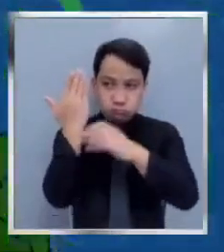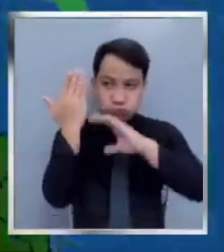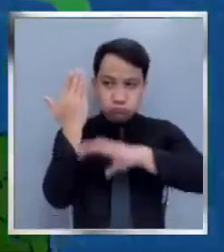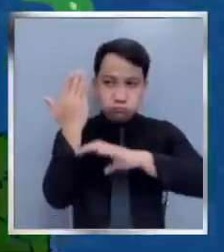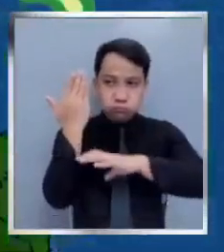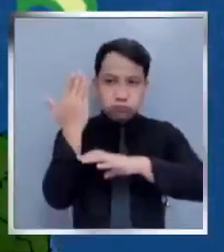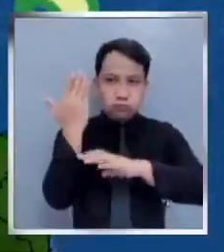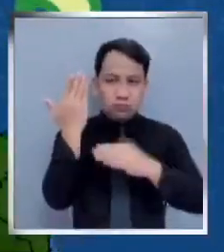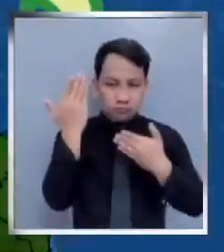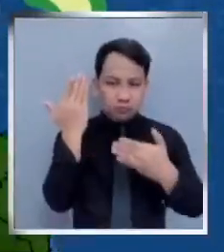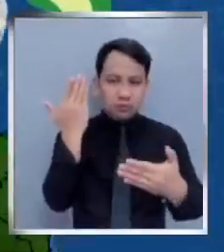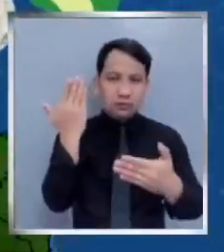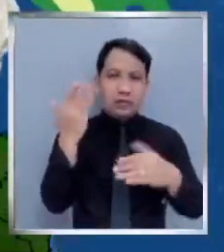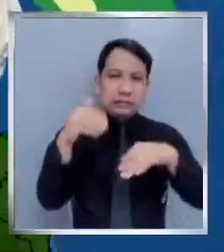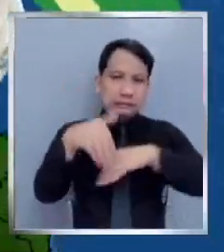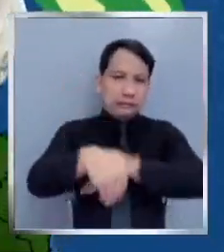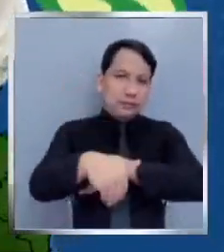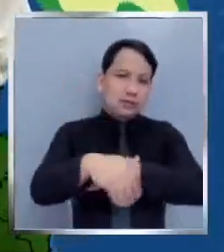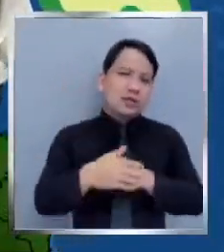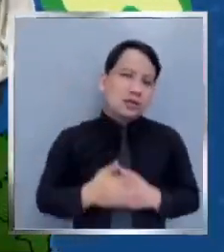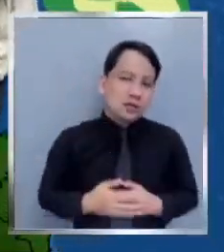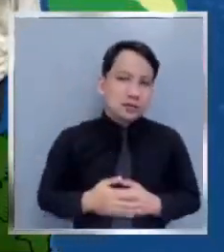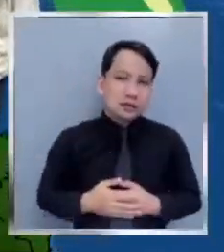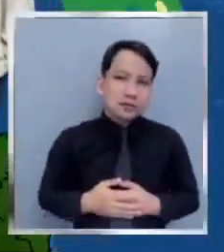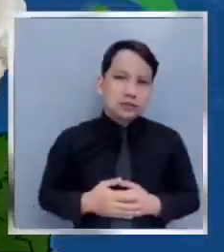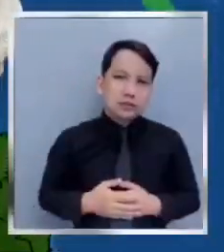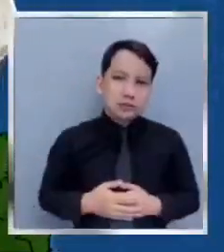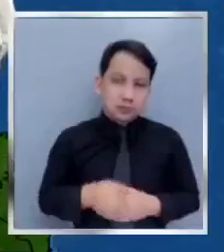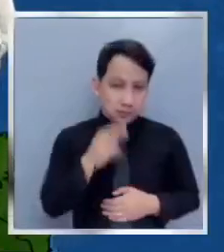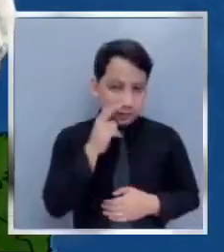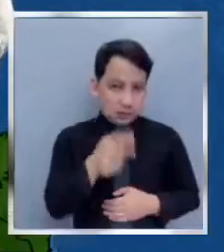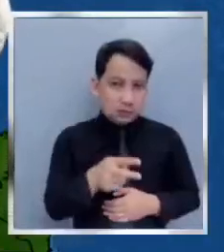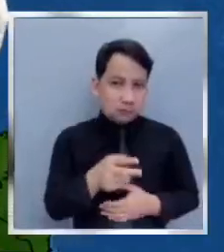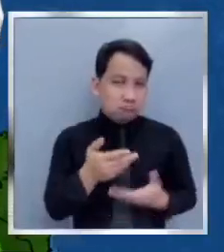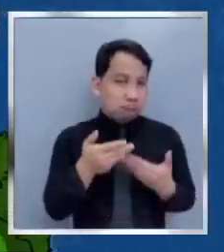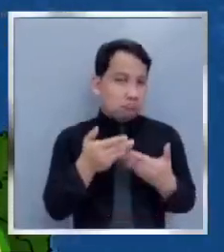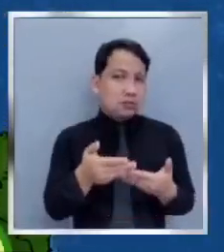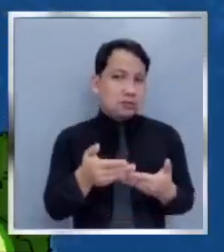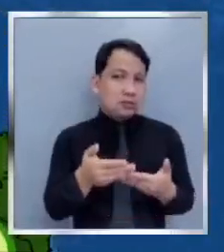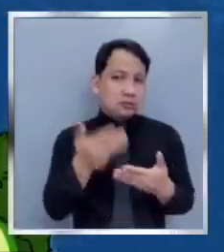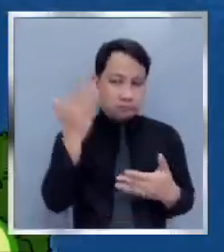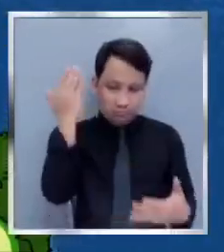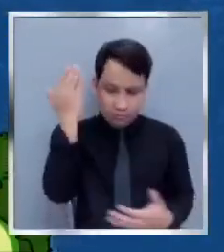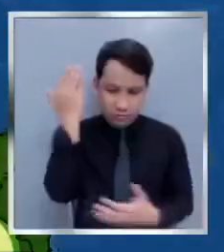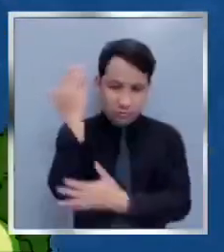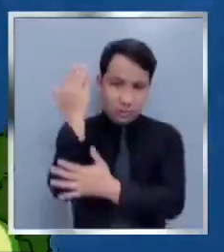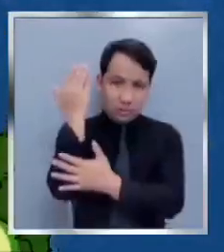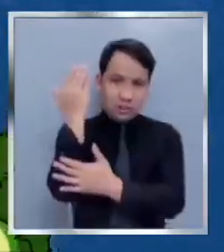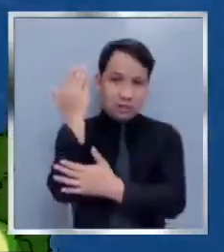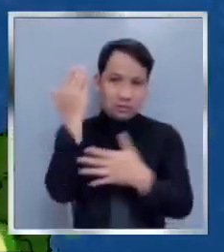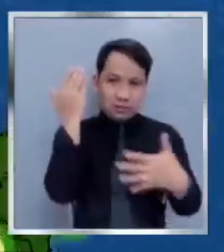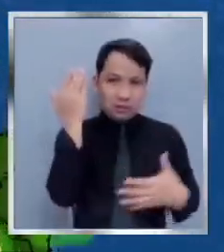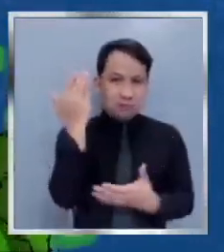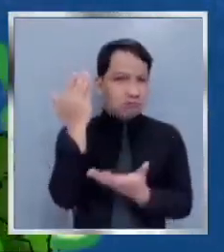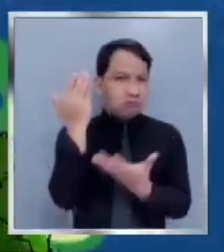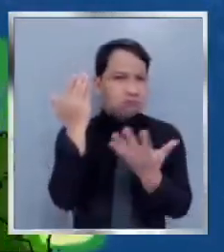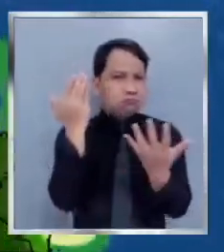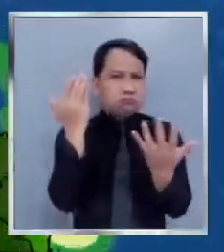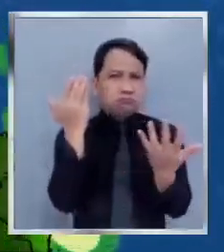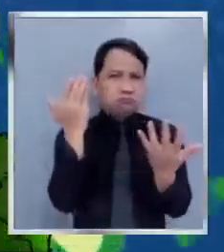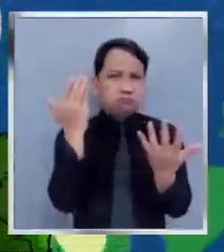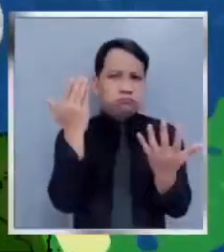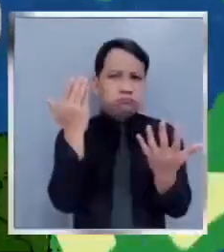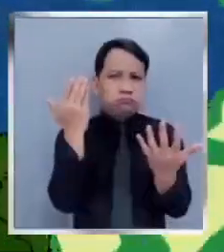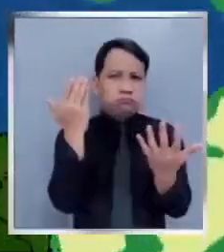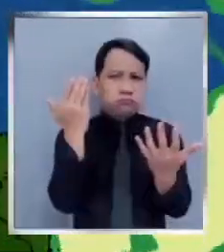sa gabi. At mga kapuso, mapapansin nyo, puro mga hanggang mga hindi